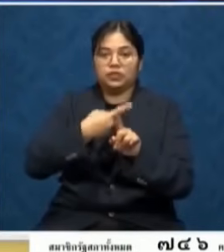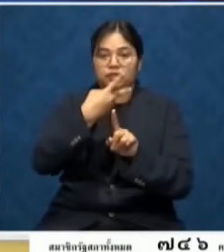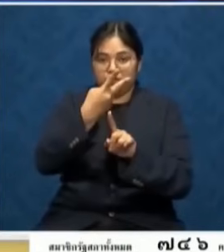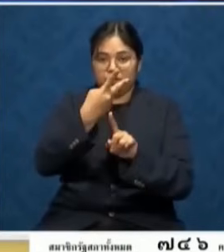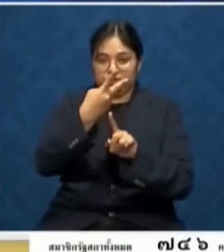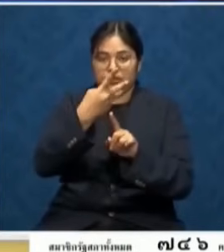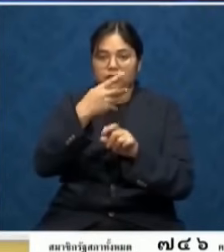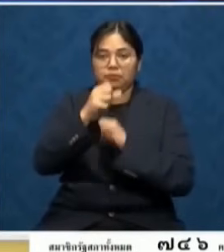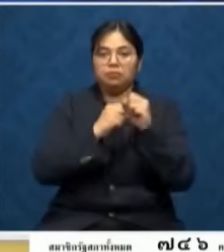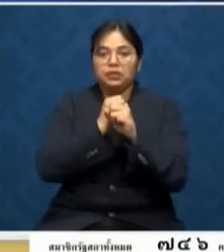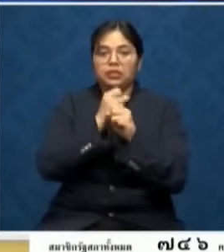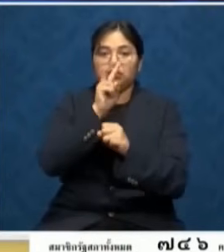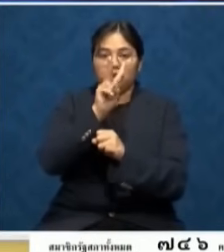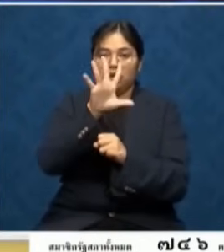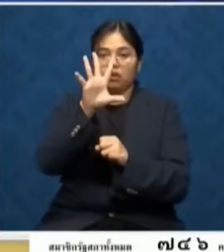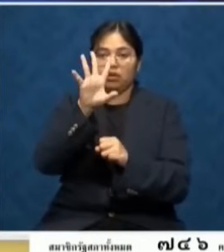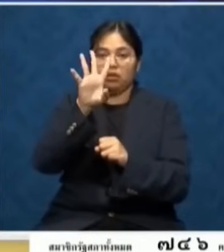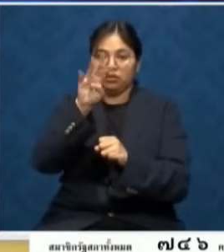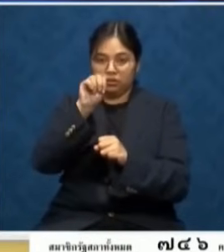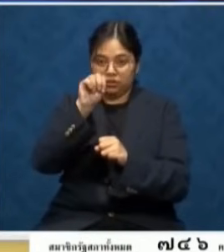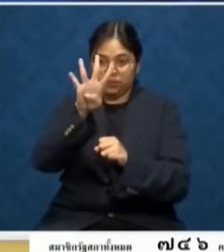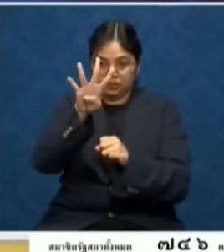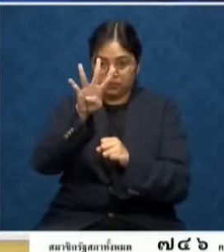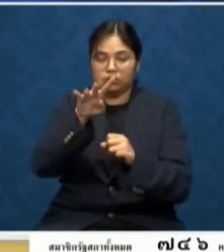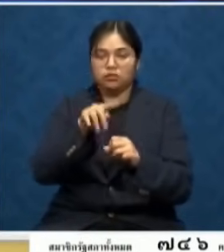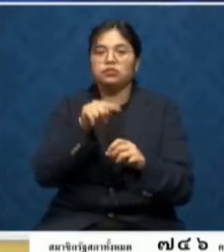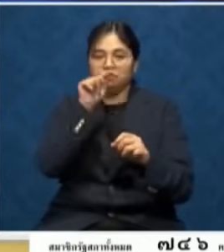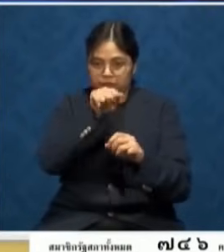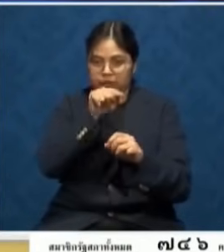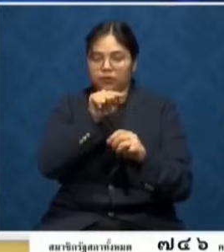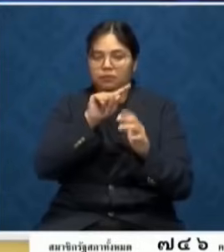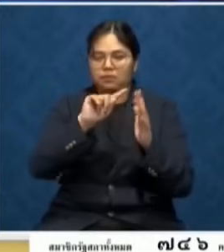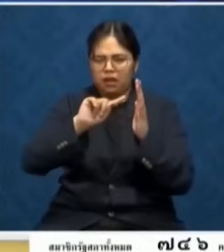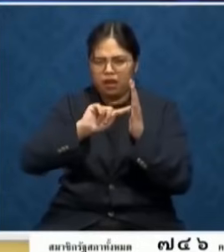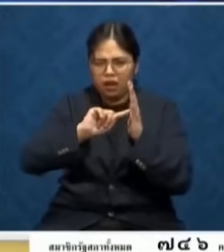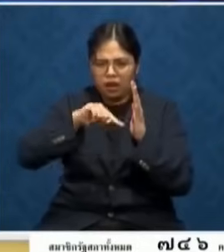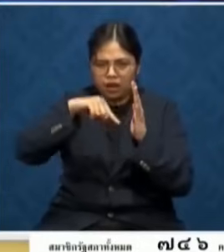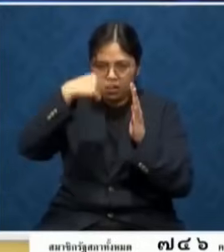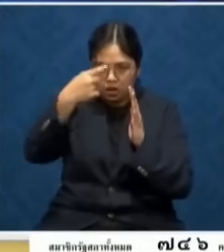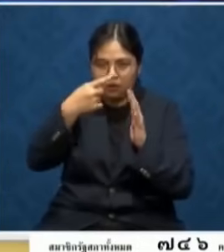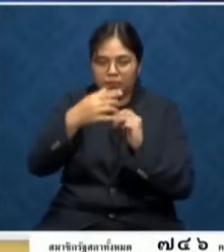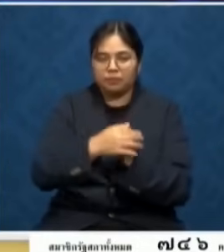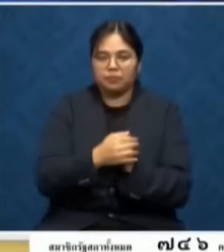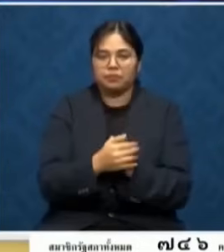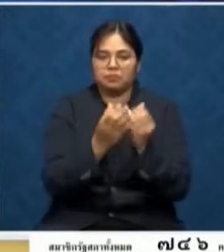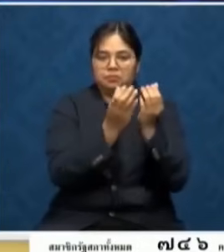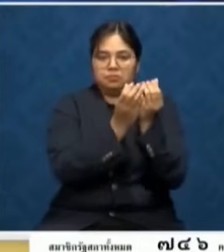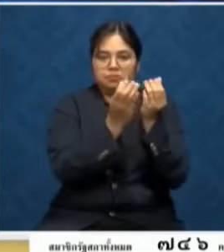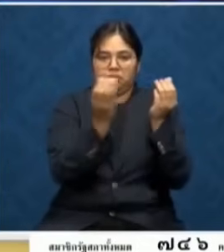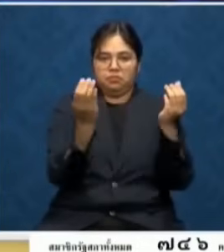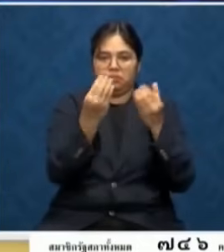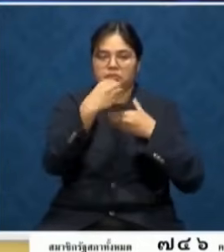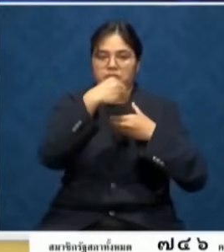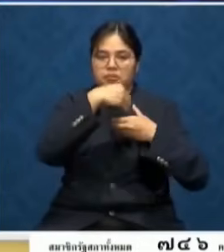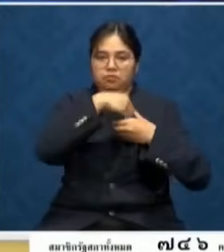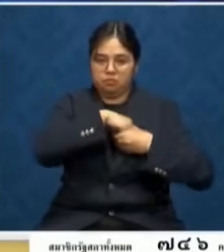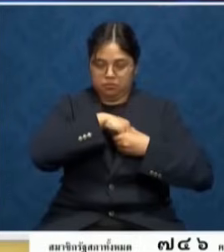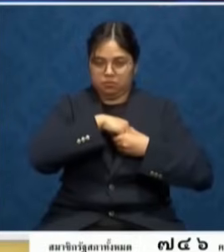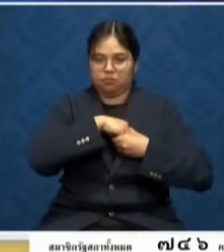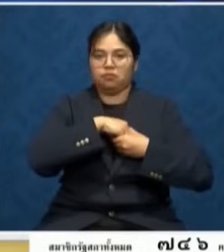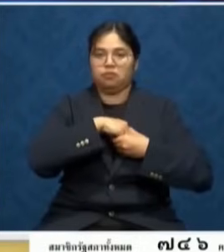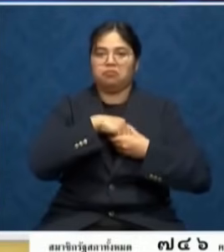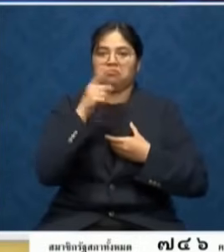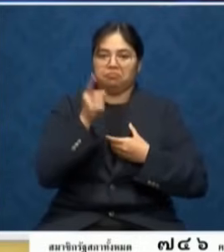ดเริ่มต้นนโยบายแก้ปัญหาภาคใต้ด้วยการละเมิดหลักนิติธรรมคืออะ